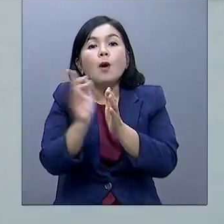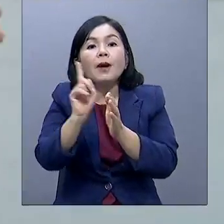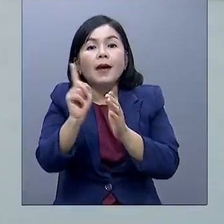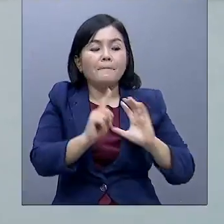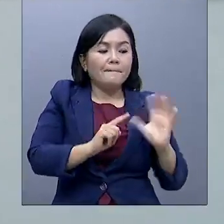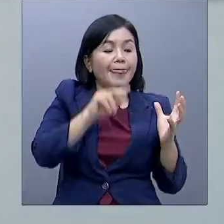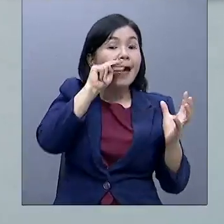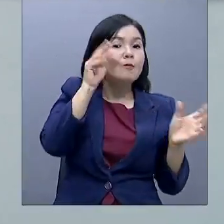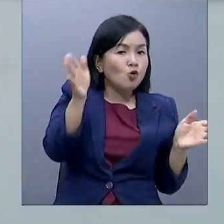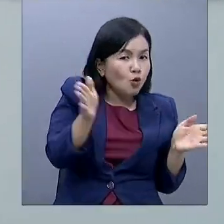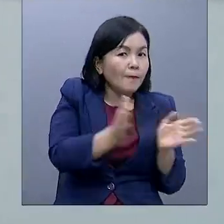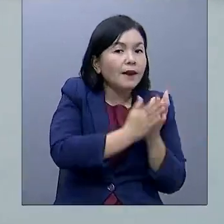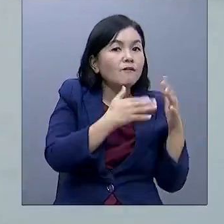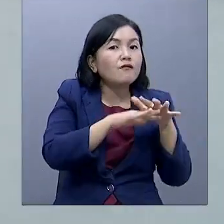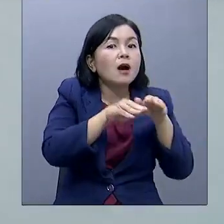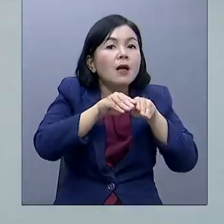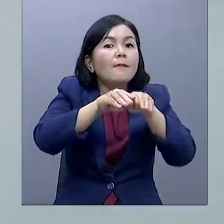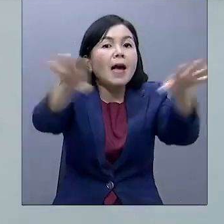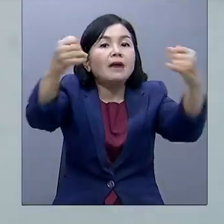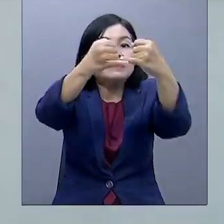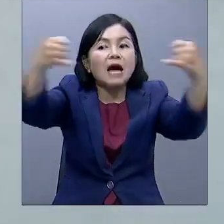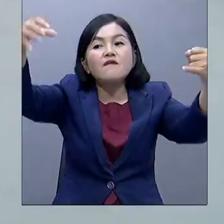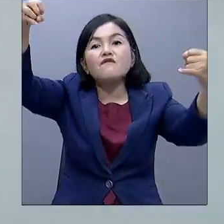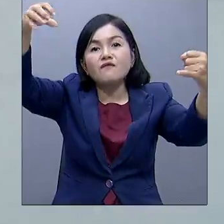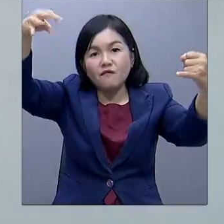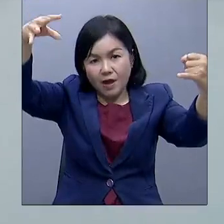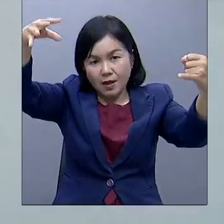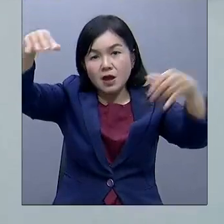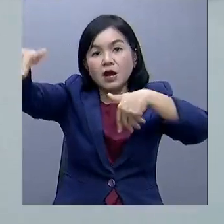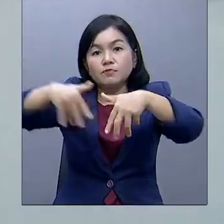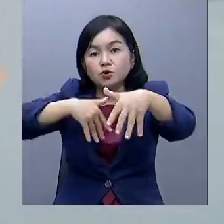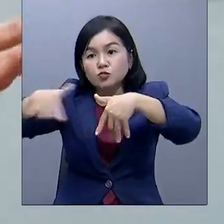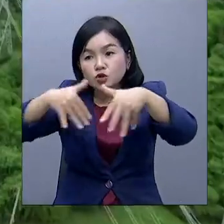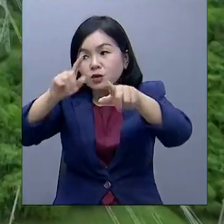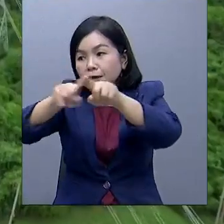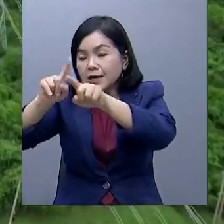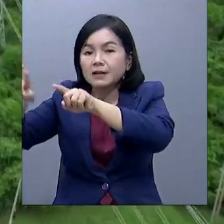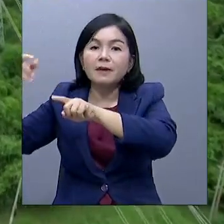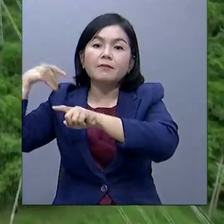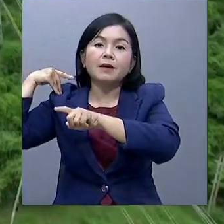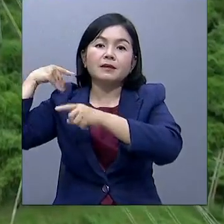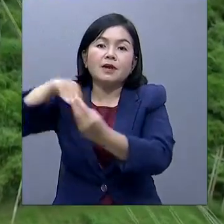งานน้ำแล้วก็ส่งออกไปสู่ระบบส่งของกพ.เราเพื่อจ่ายไปให้การไฟฟ้าส่วนภูมิภา